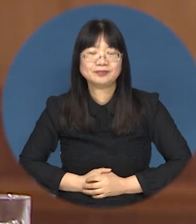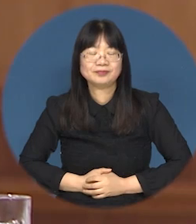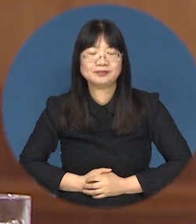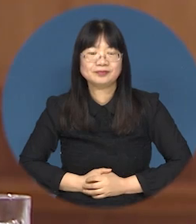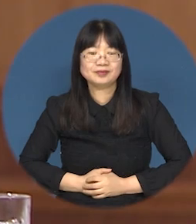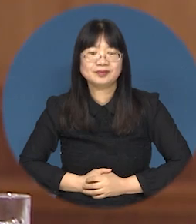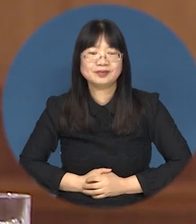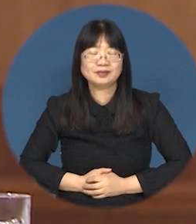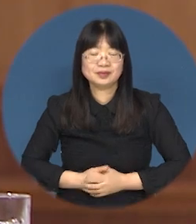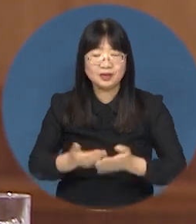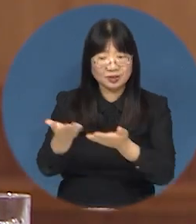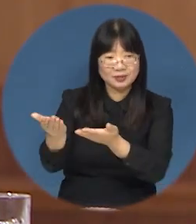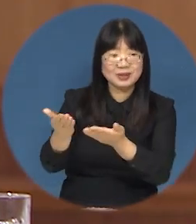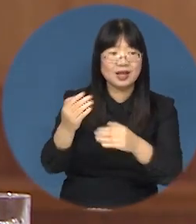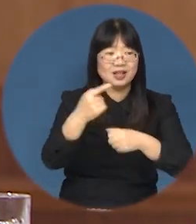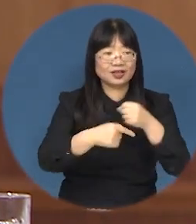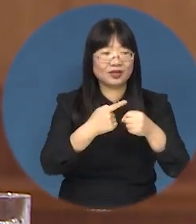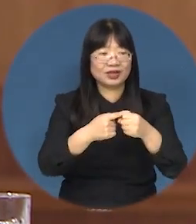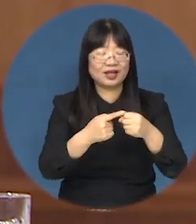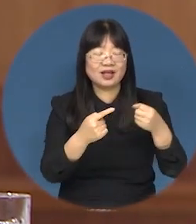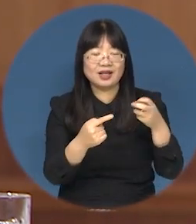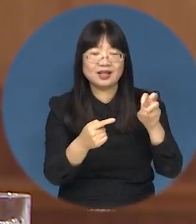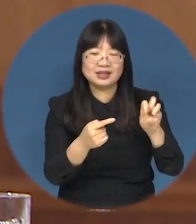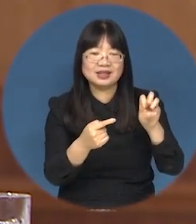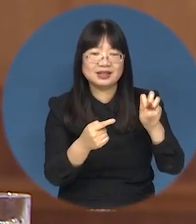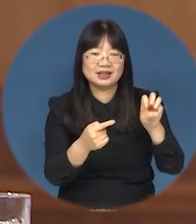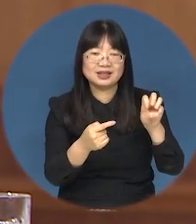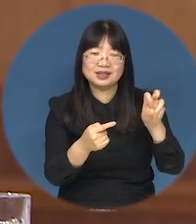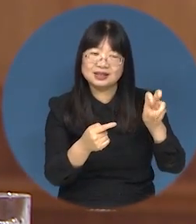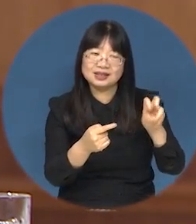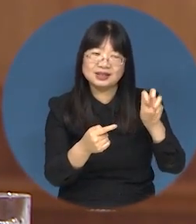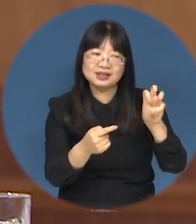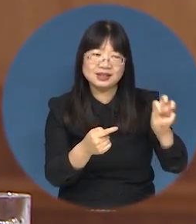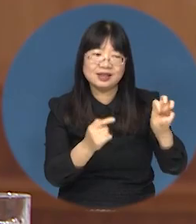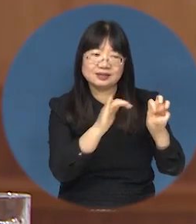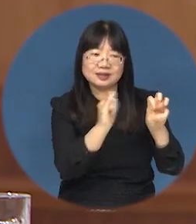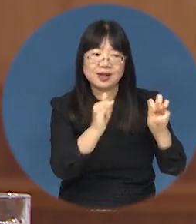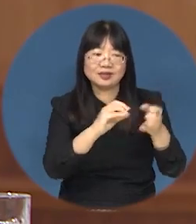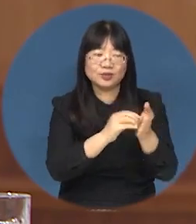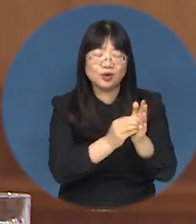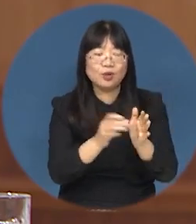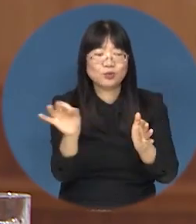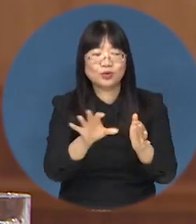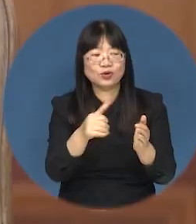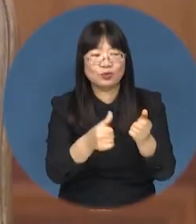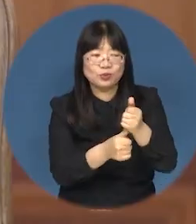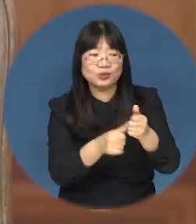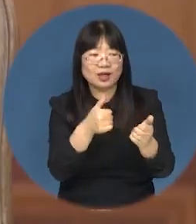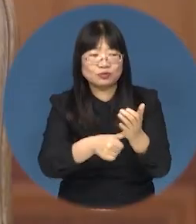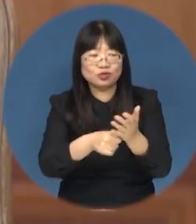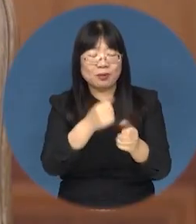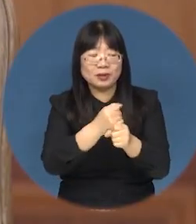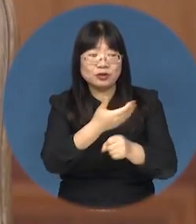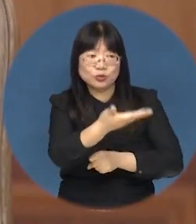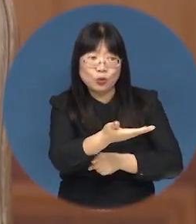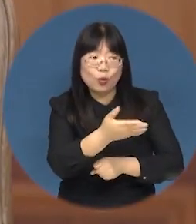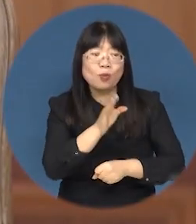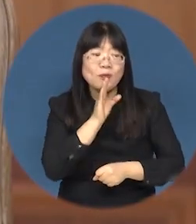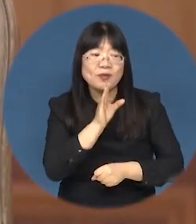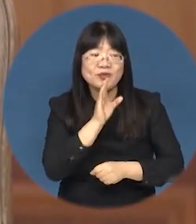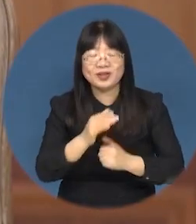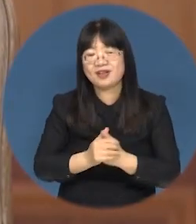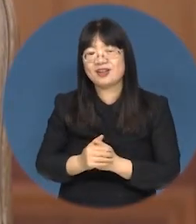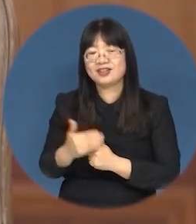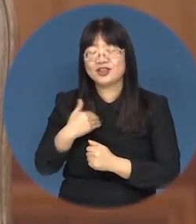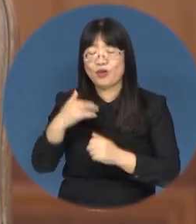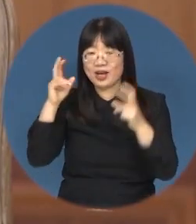그래서 대표님께서는 1년에 한 2, 30명 정도는 네. 무료로 그냥 해주시기도 한다. 그렇습니다. 이제 저희는 사실